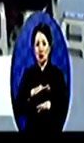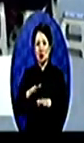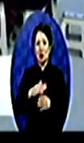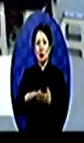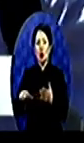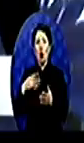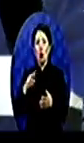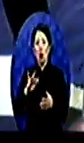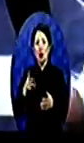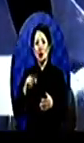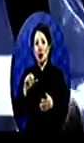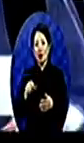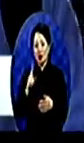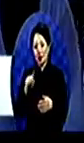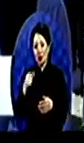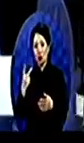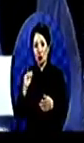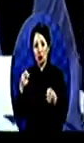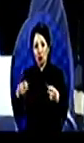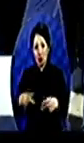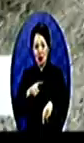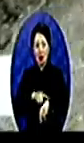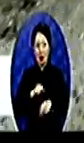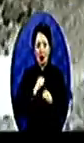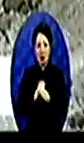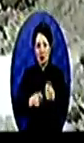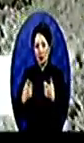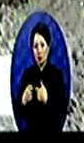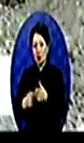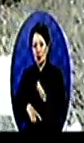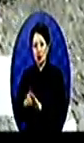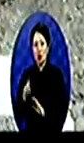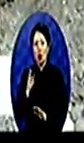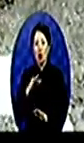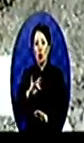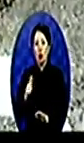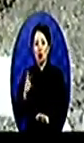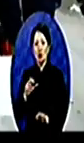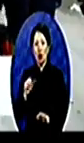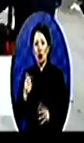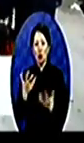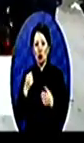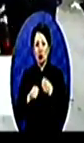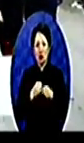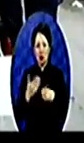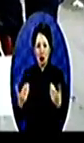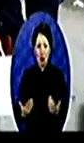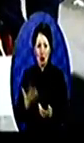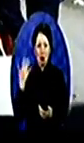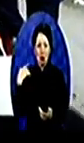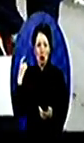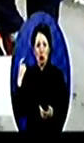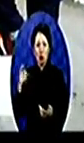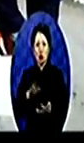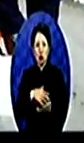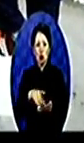1.2 км автоцамын ажилдаа зэрэгцүүлэн эхлүүлж байна. Мөрөнгийн даваанд олон жил амьдарсан иргэд хуучин шорон зам ямар байсныг ярьж